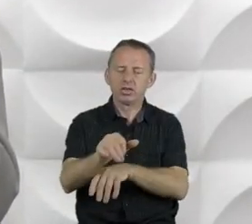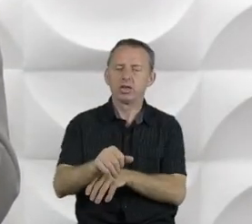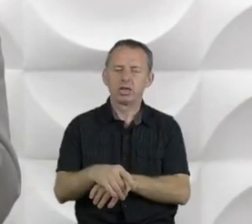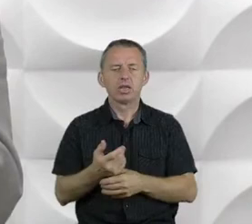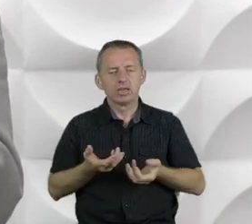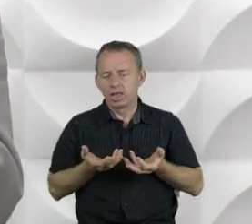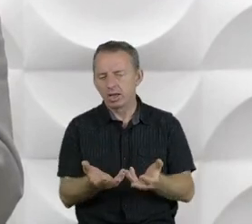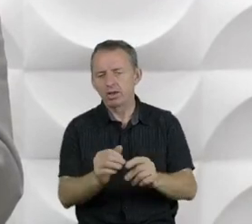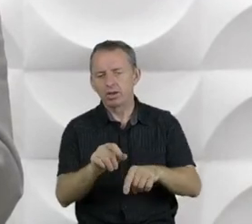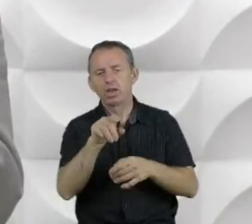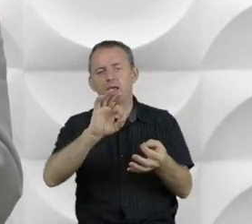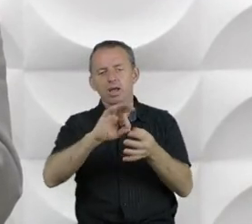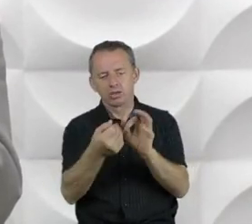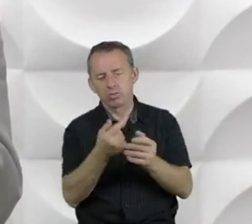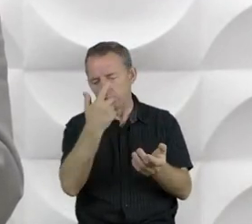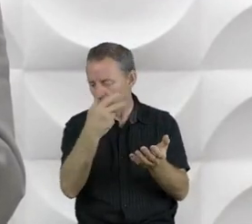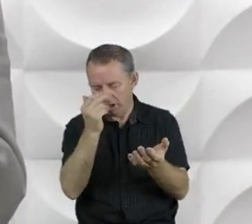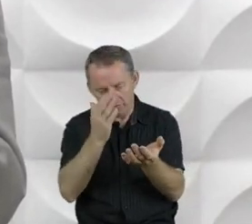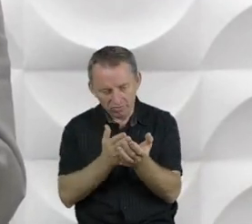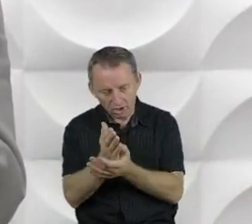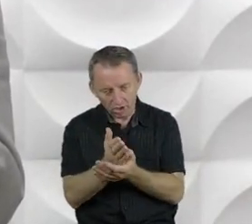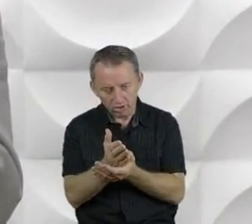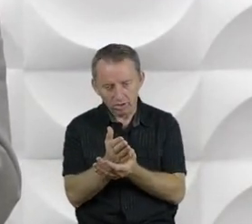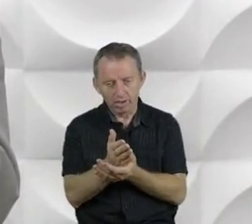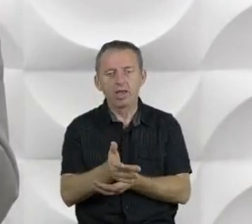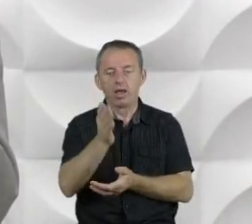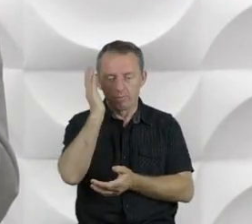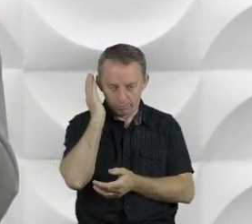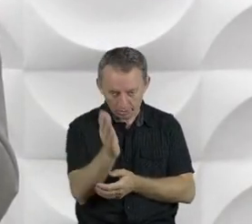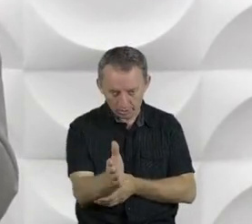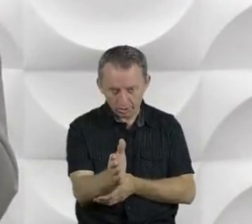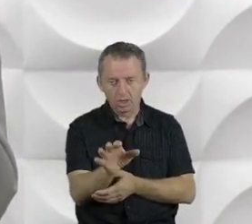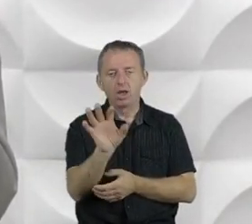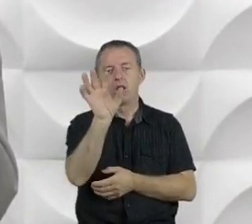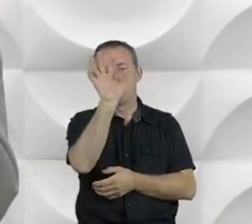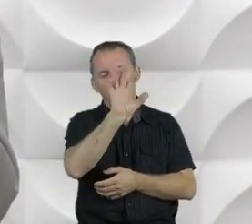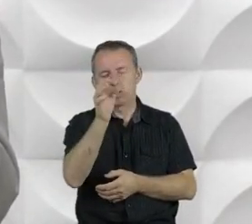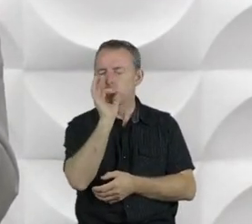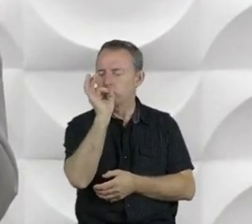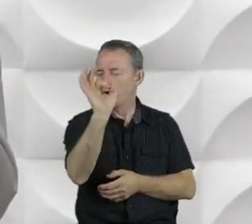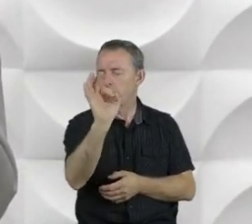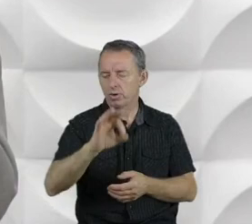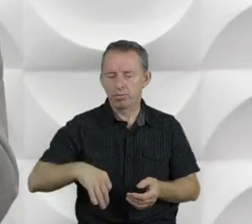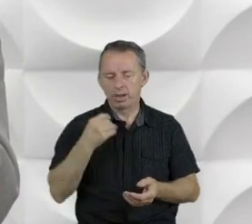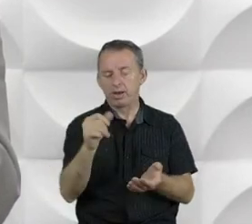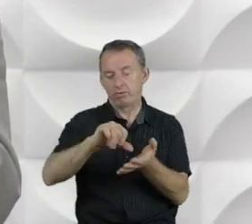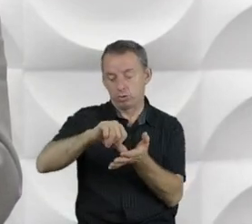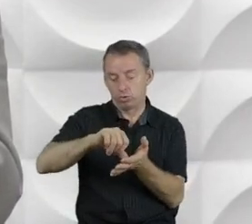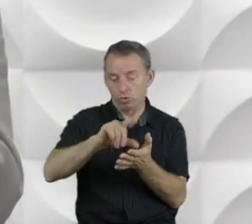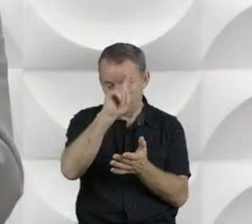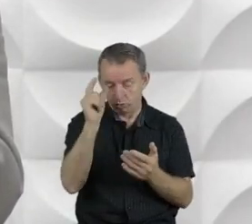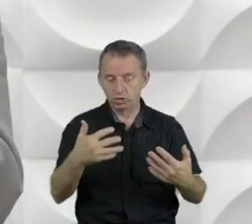Zniechęciłbym się, gdybym nie wierzył, że będę oglądał dobroć Pana w ziemi żyjących.